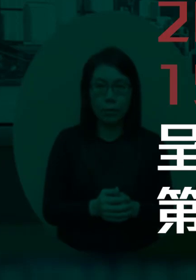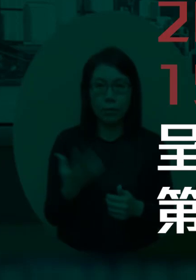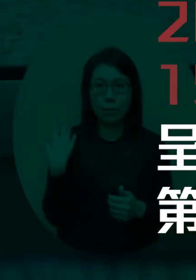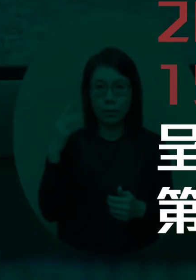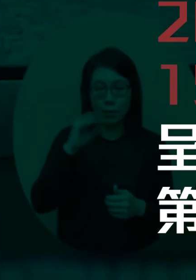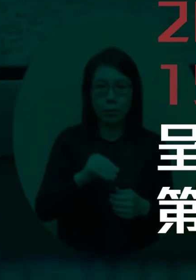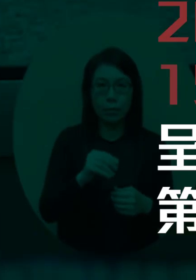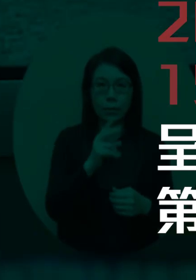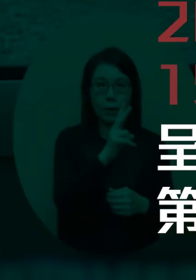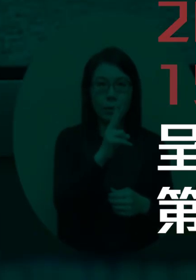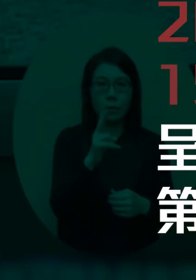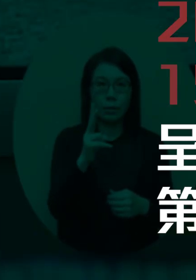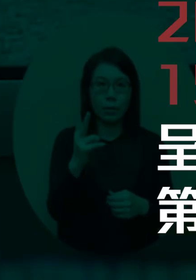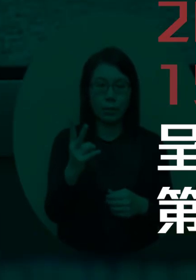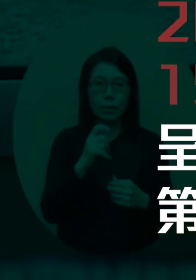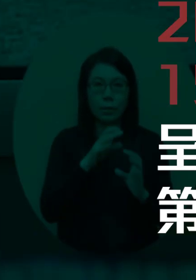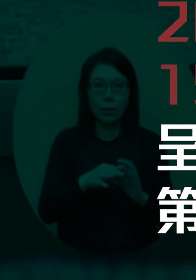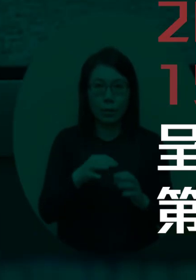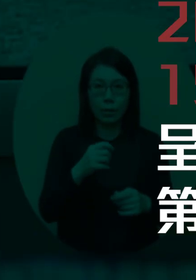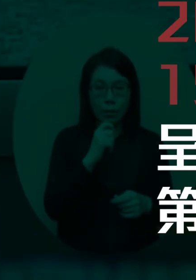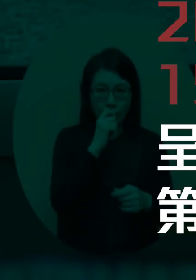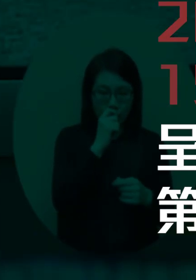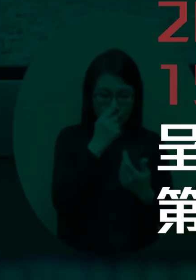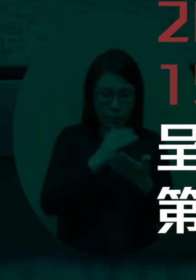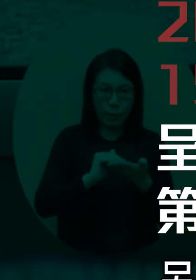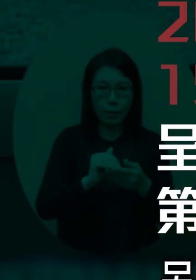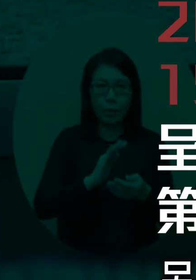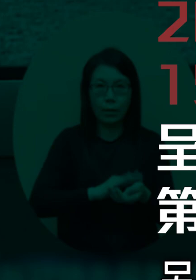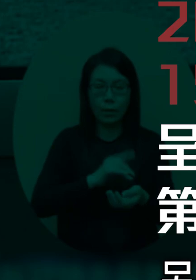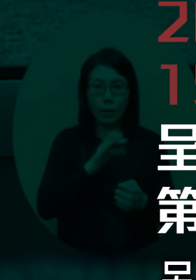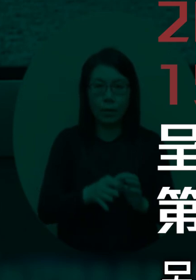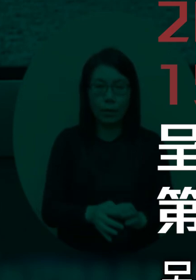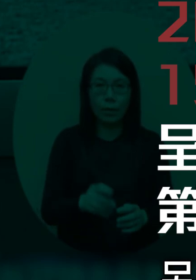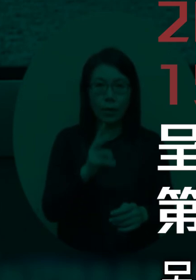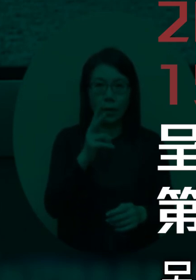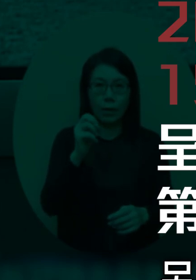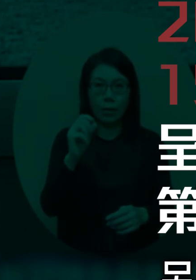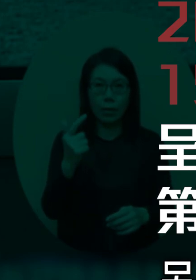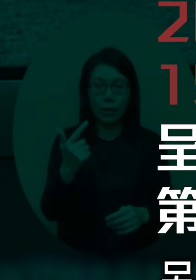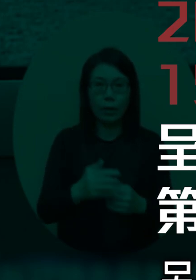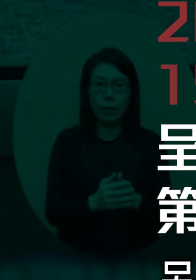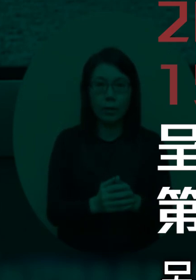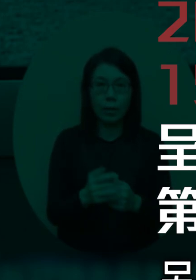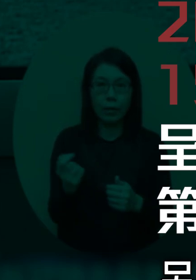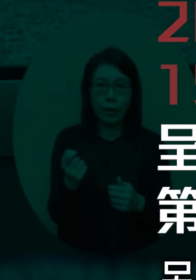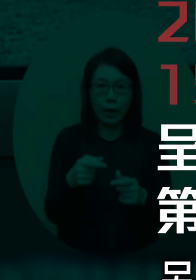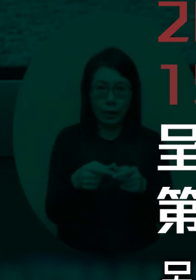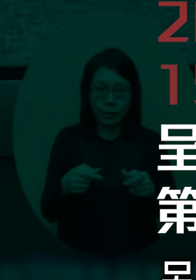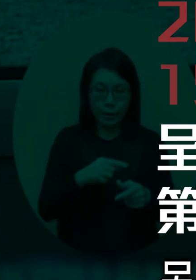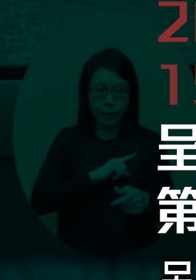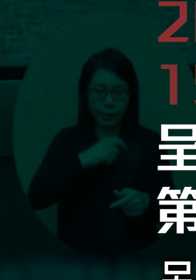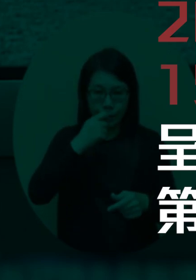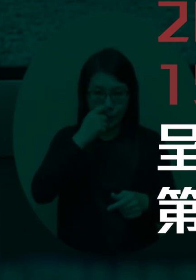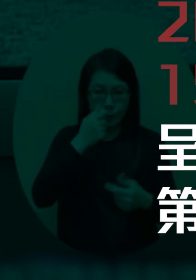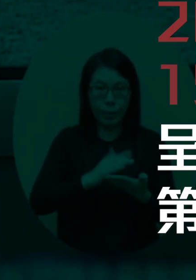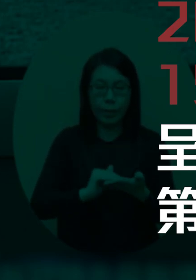我哋琴晚有222宗係核酸檢測陽性嘅個案啦，另外有208宗咧就係快速檢測陽性嘅